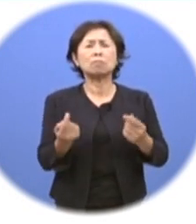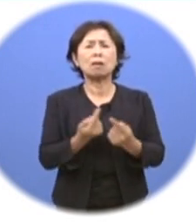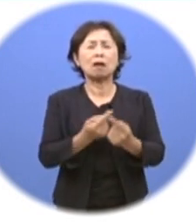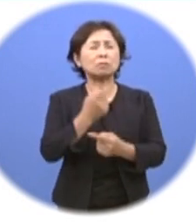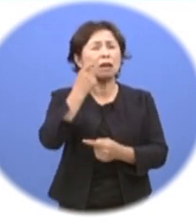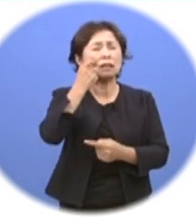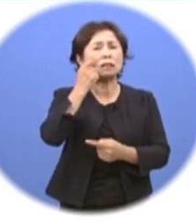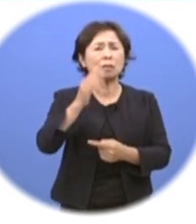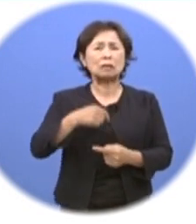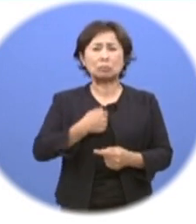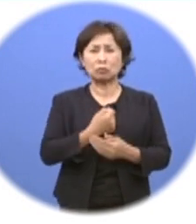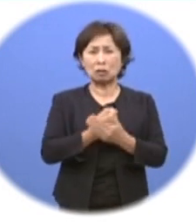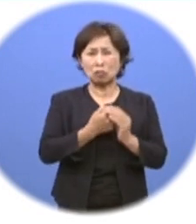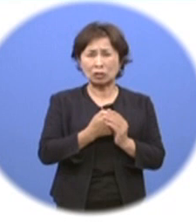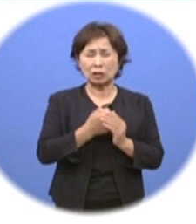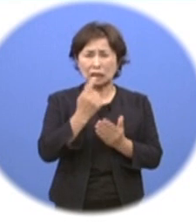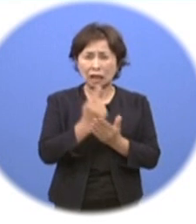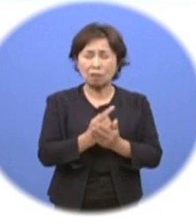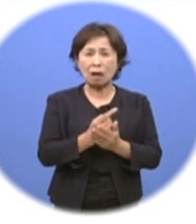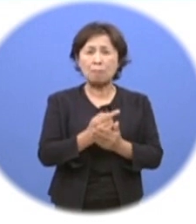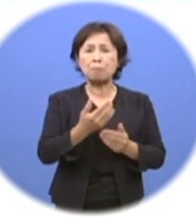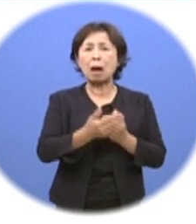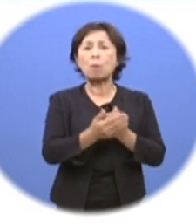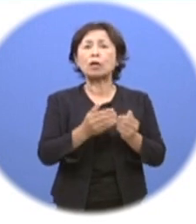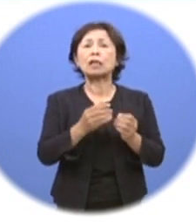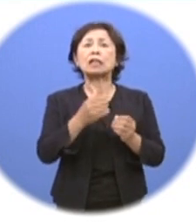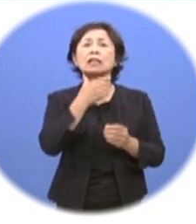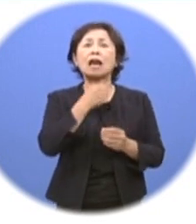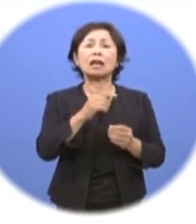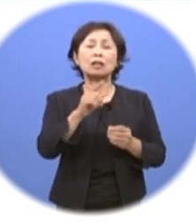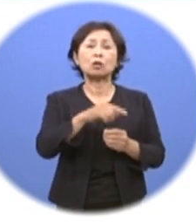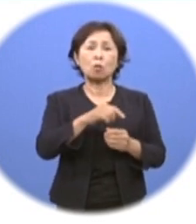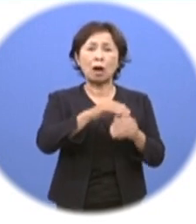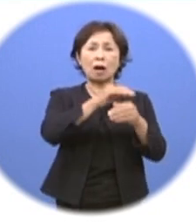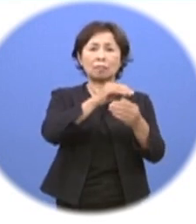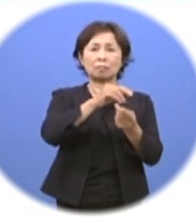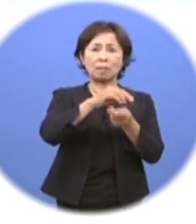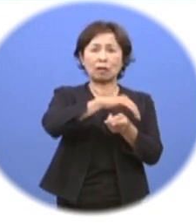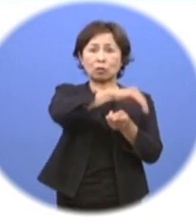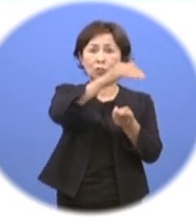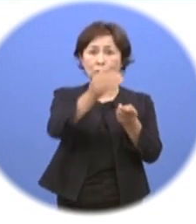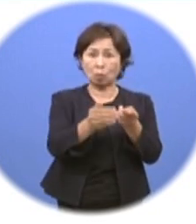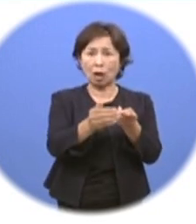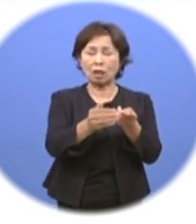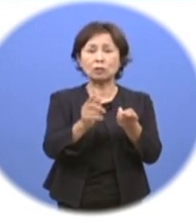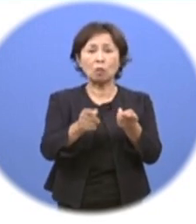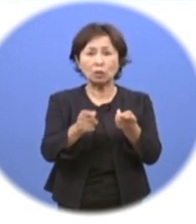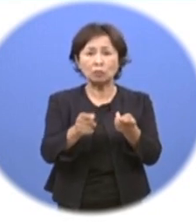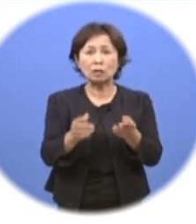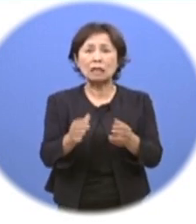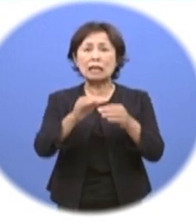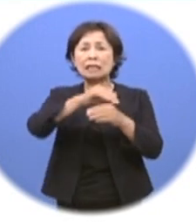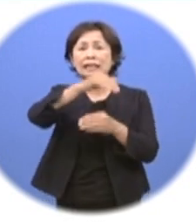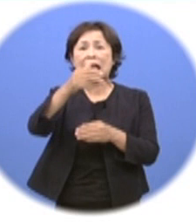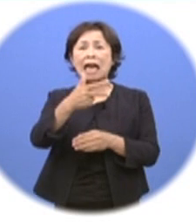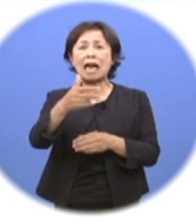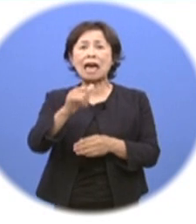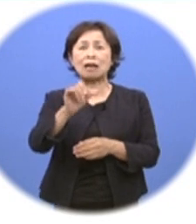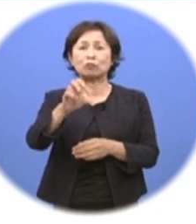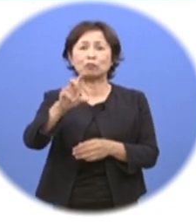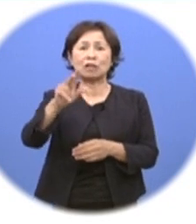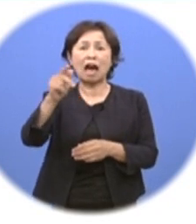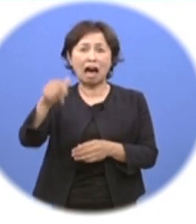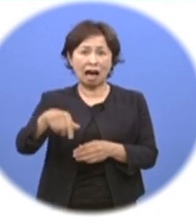命だけは守りたいという方に耐震ベッドや耐震シェルターの設置にも補助を設けています。耐震ベッドや耐震シェルターというの